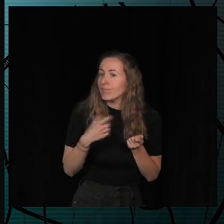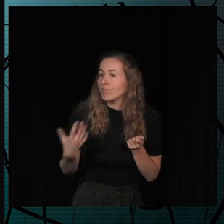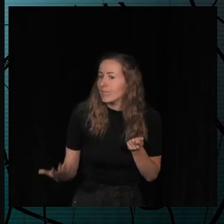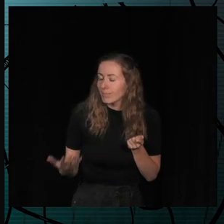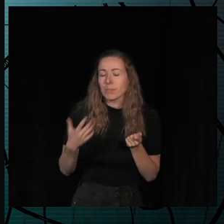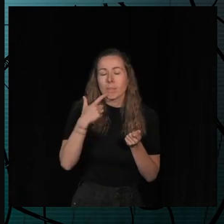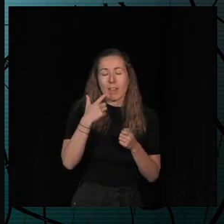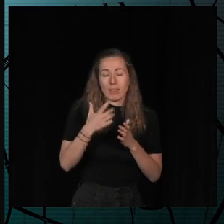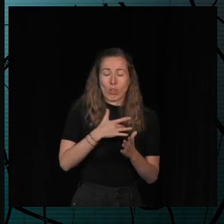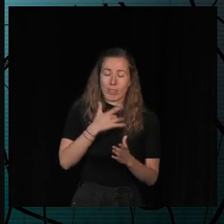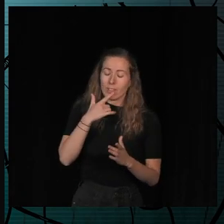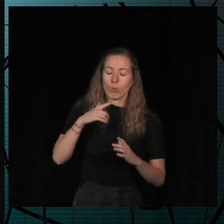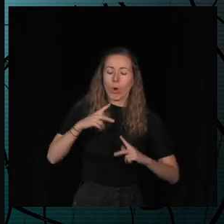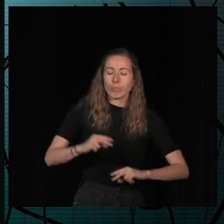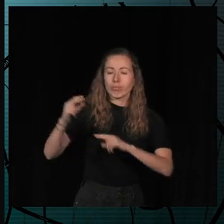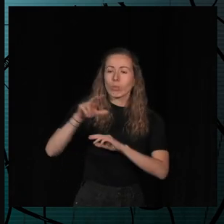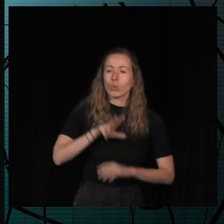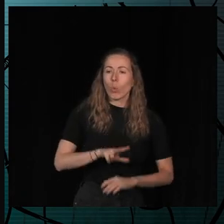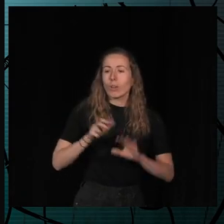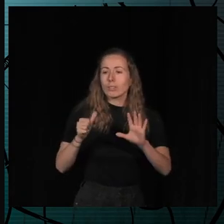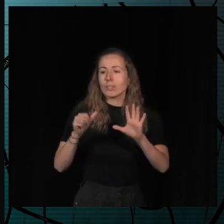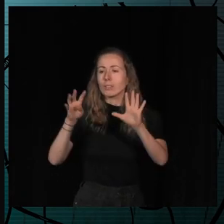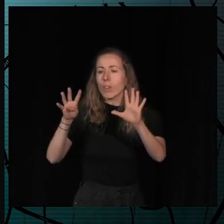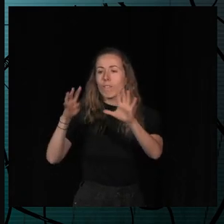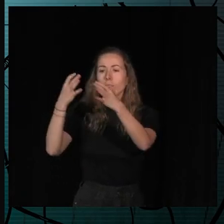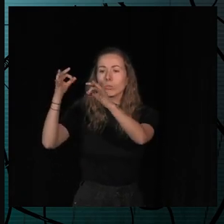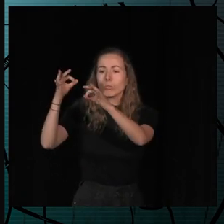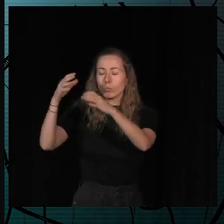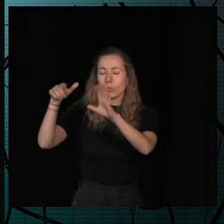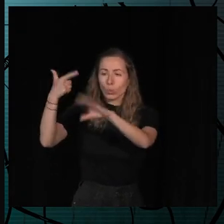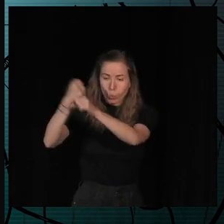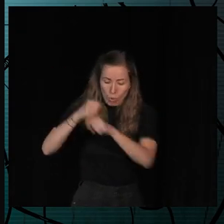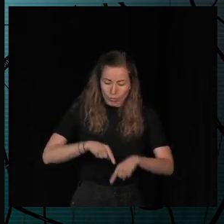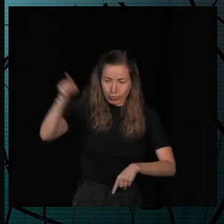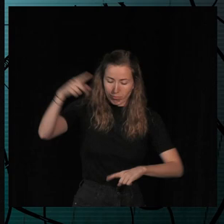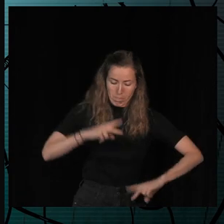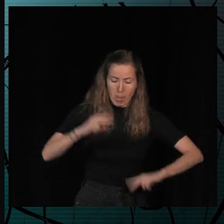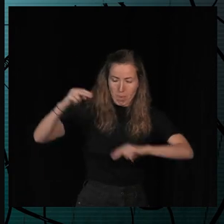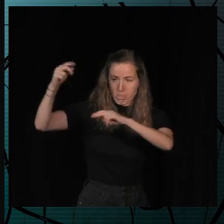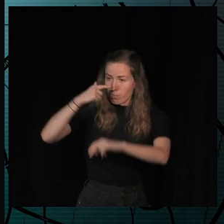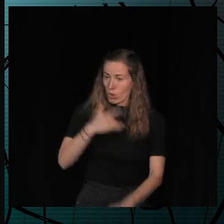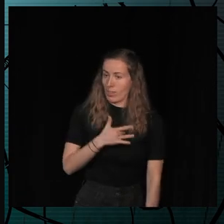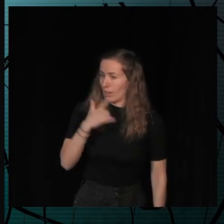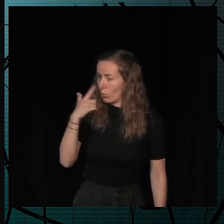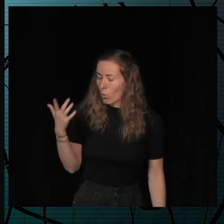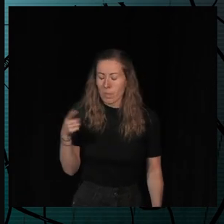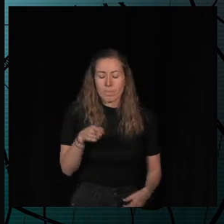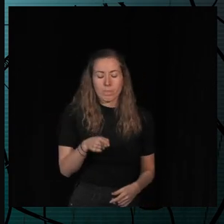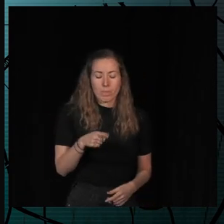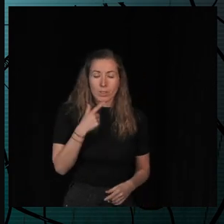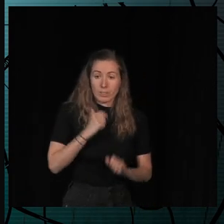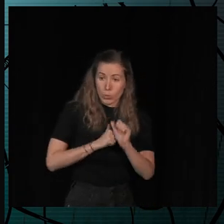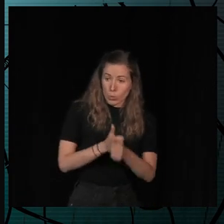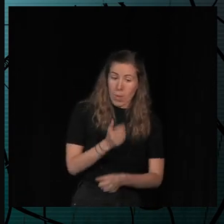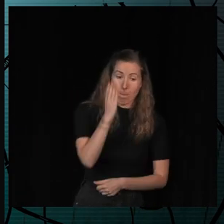de de de de l'écran à quel âge c'est plus qu'on revient sur le truc le plus fondamental les besoins